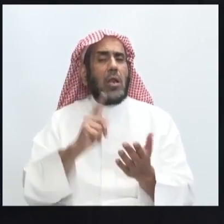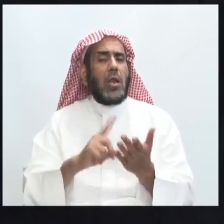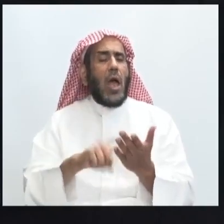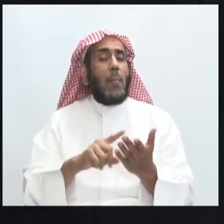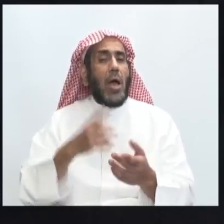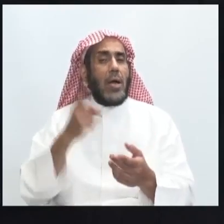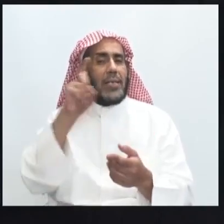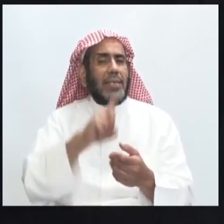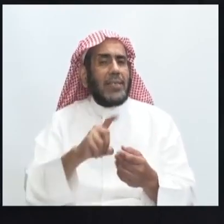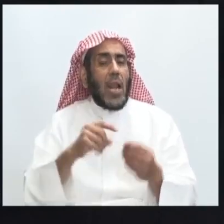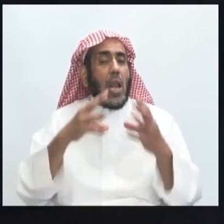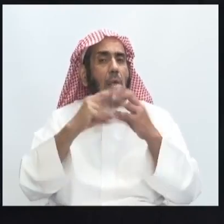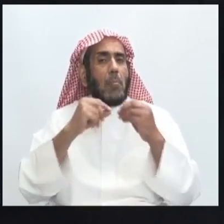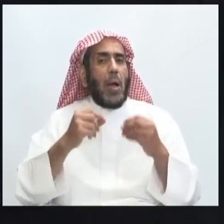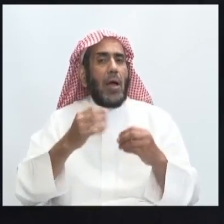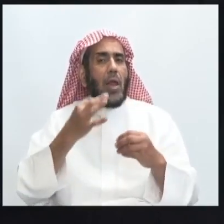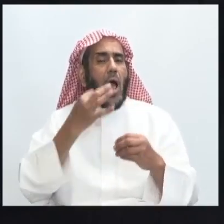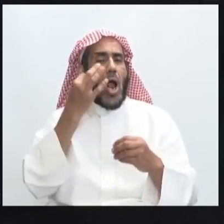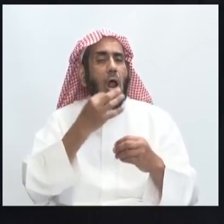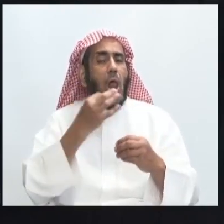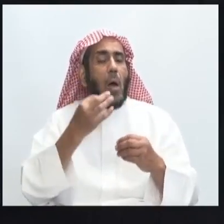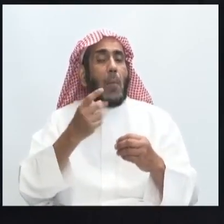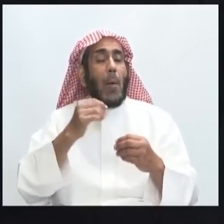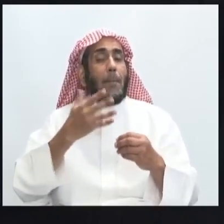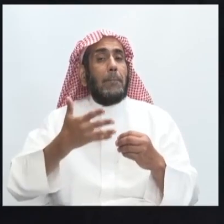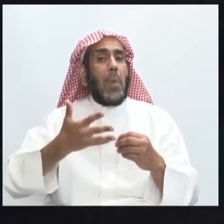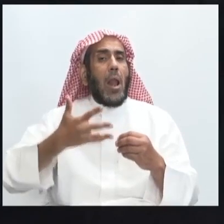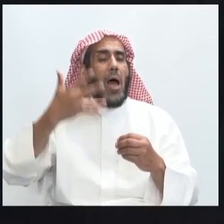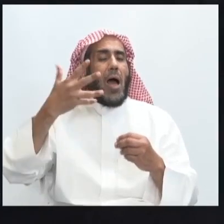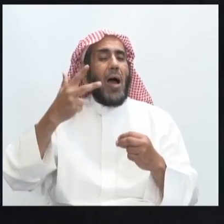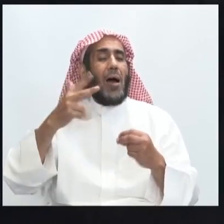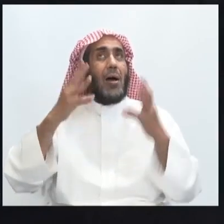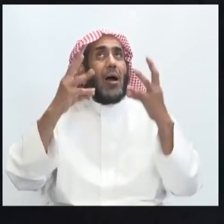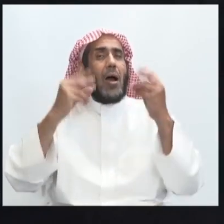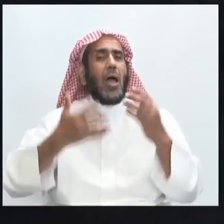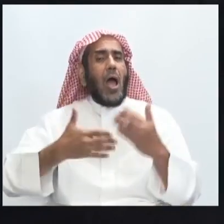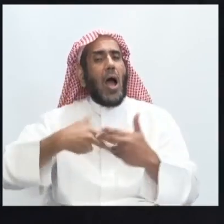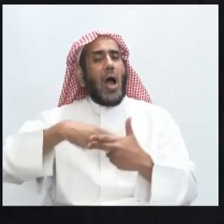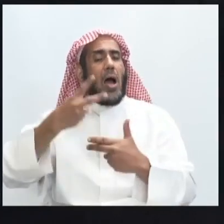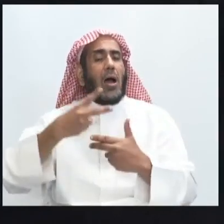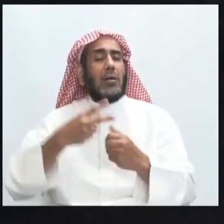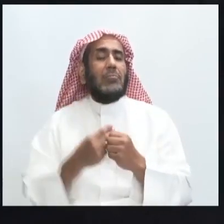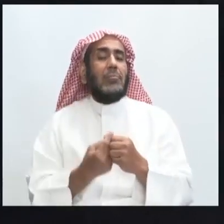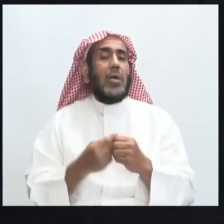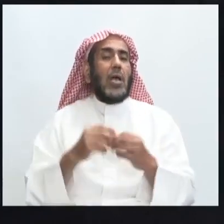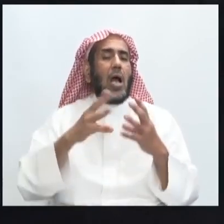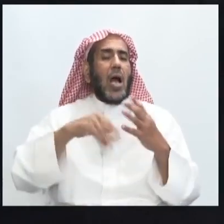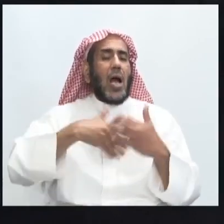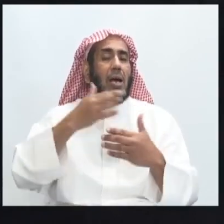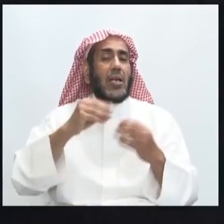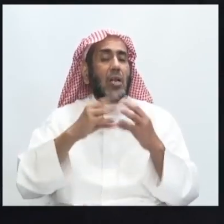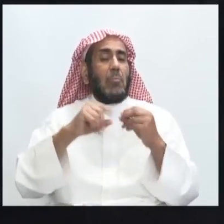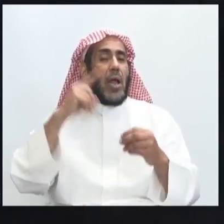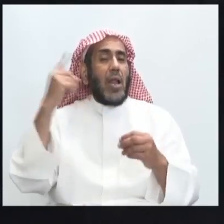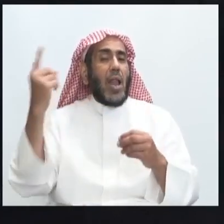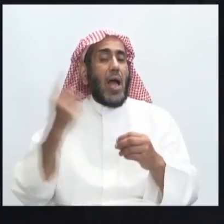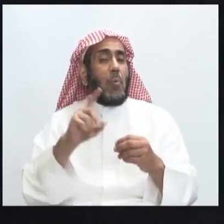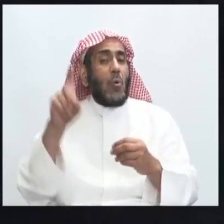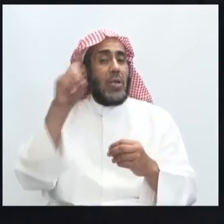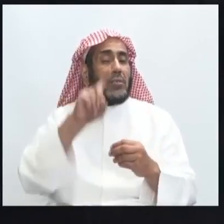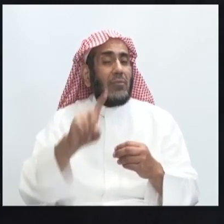يسال لمعنى بلاغي اخر اذا يسال لي معنى اخر او خرج المعنى العام الذي هو